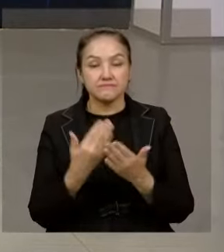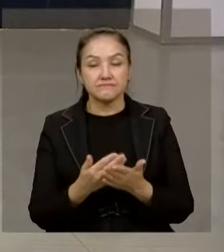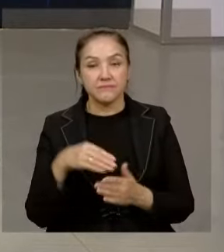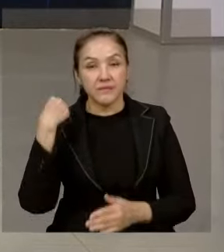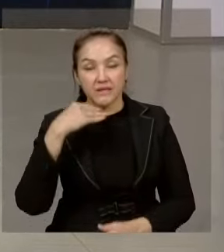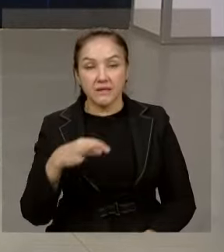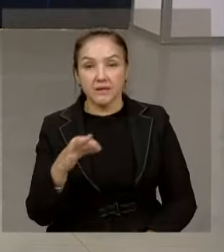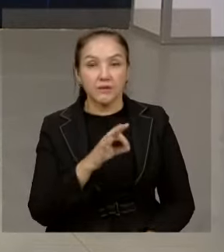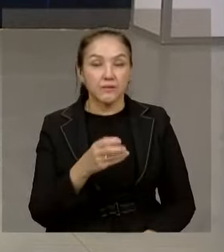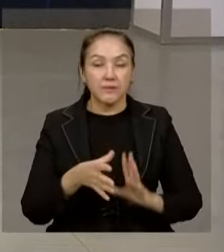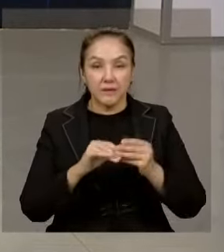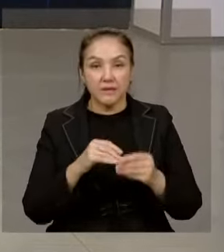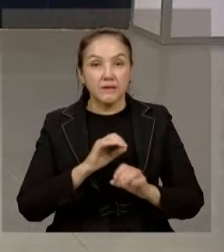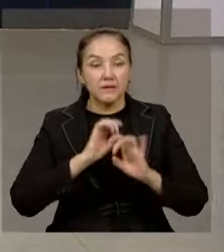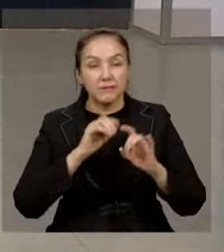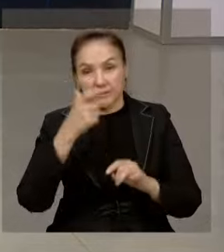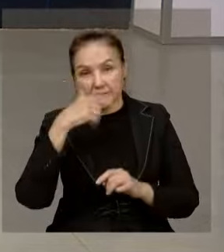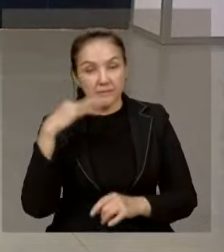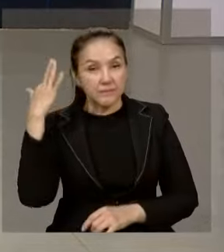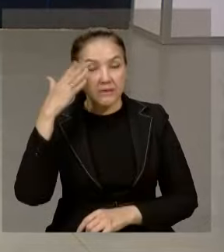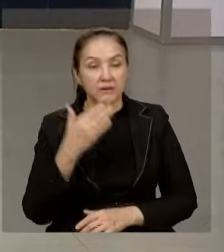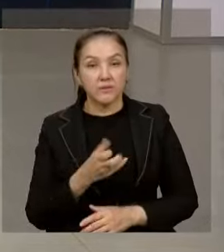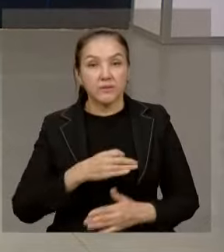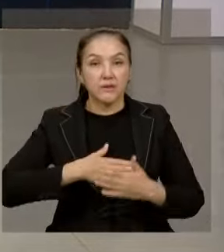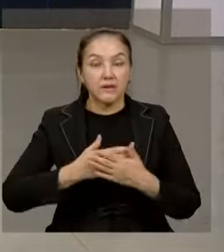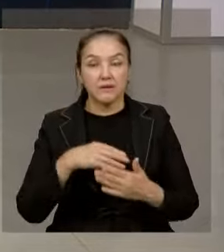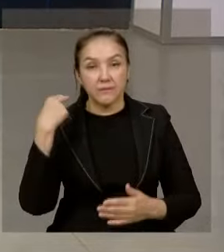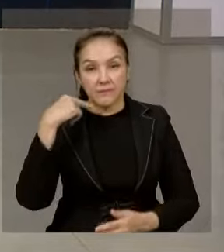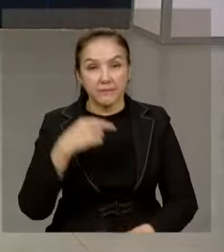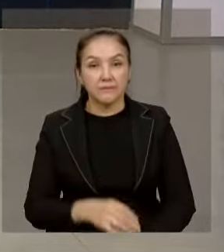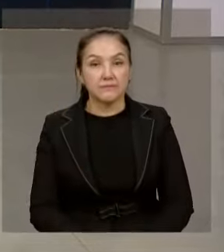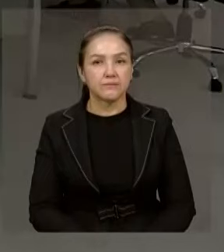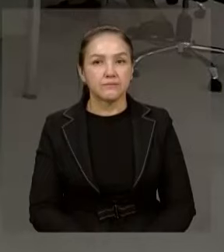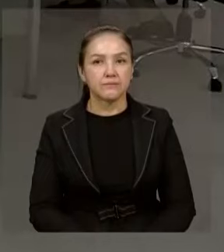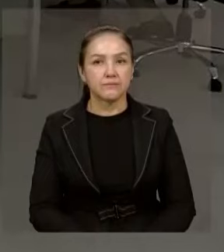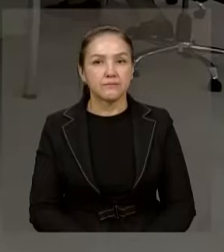Актюбинской общественности поделились своим мнением о инициативах президента